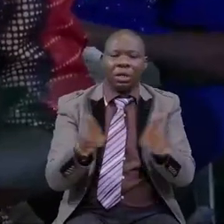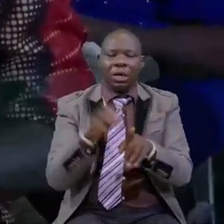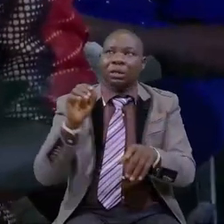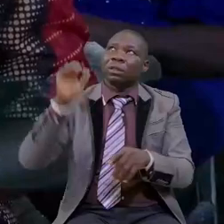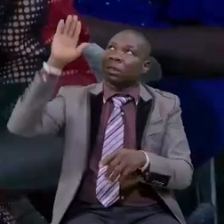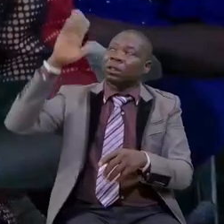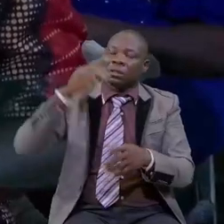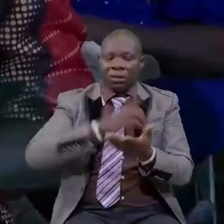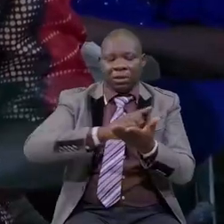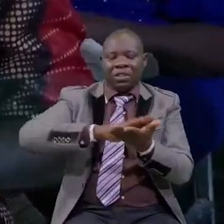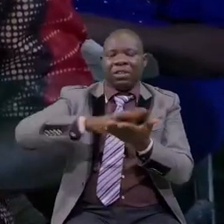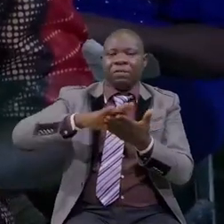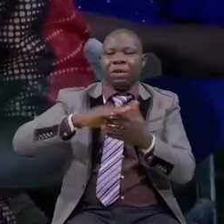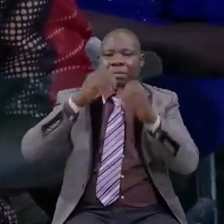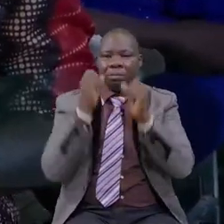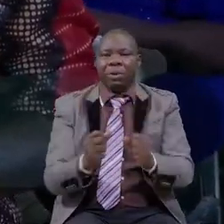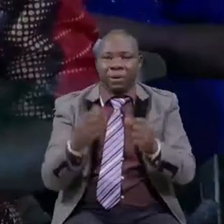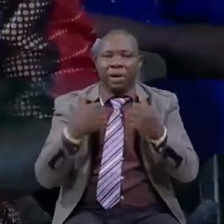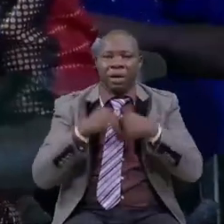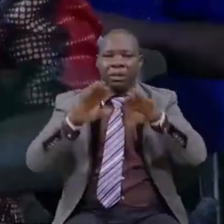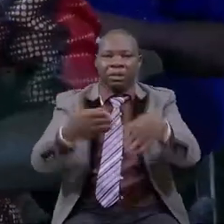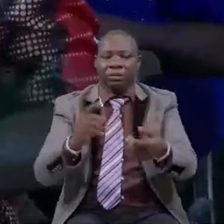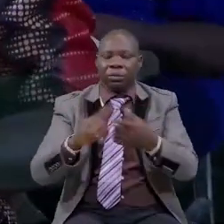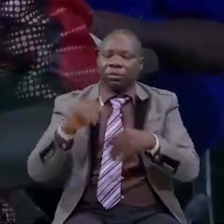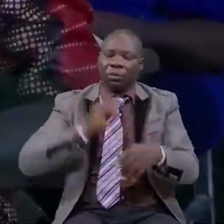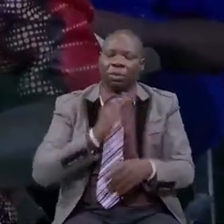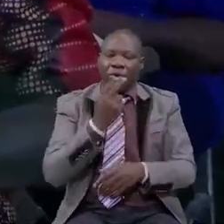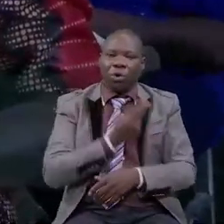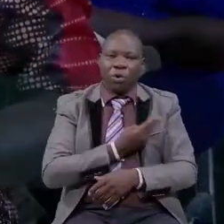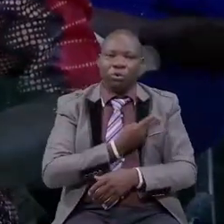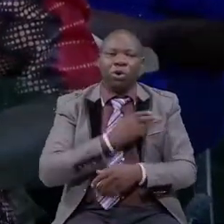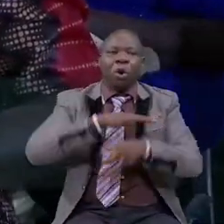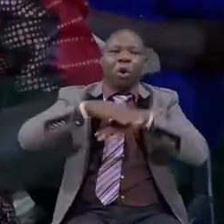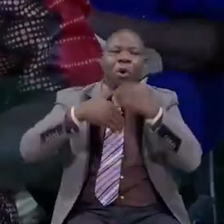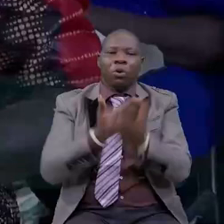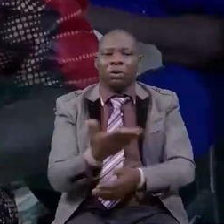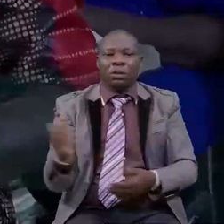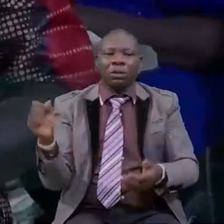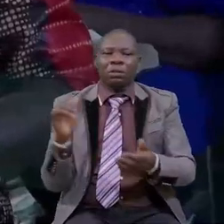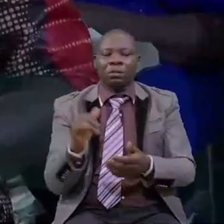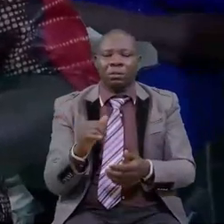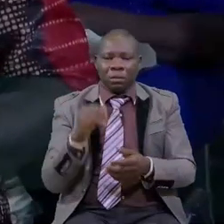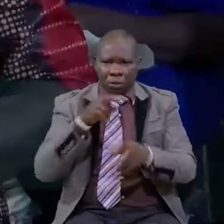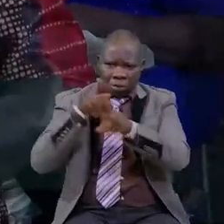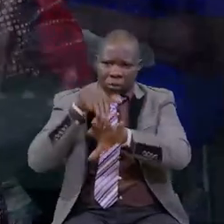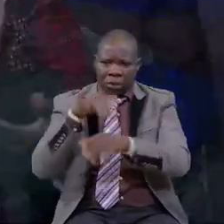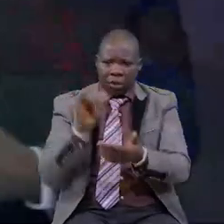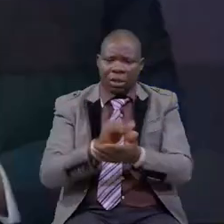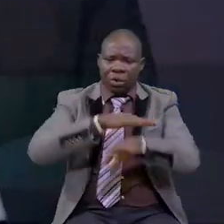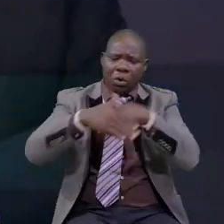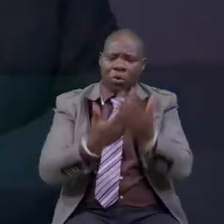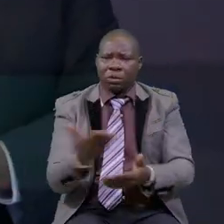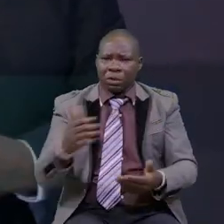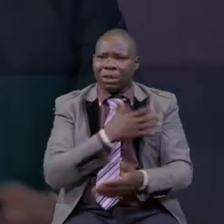2 Pierre 3, 1, selon que ça. 2 Pierre 1, 3. Comme sa